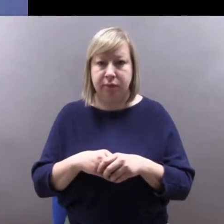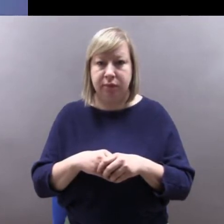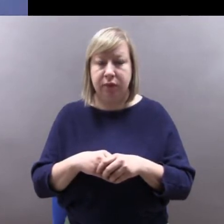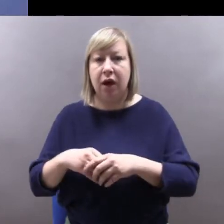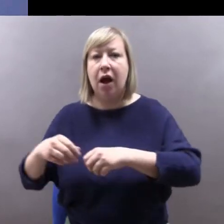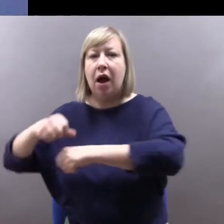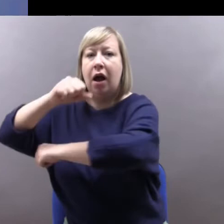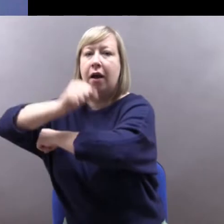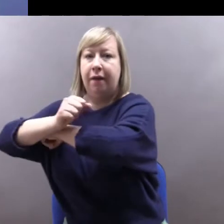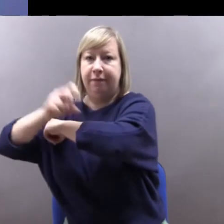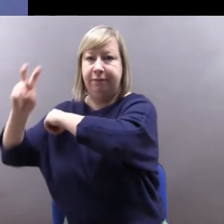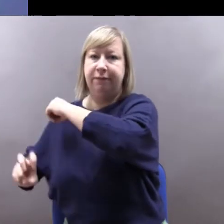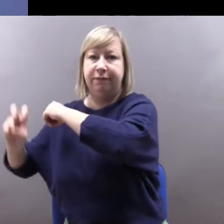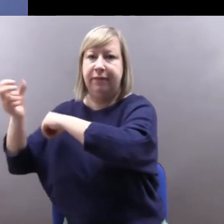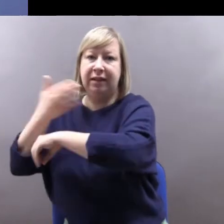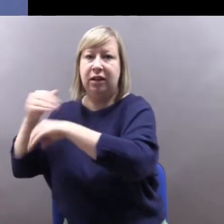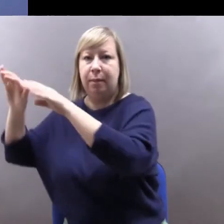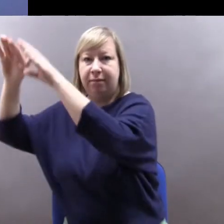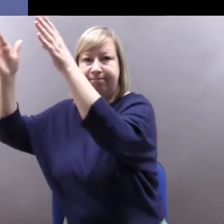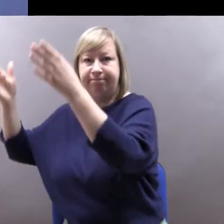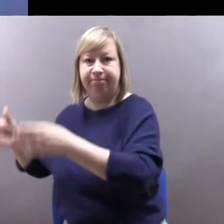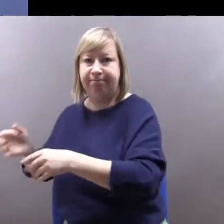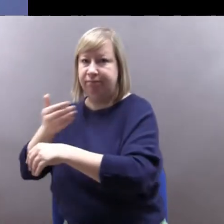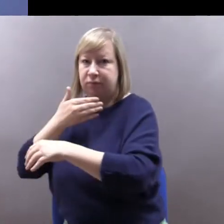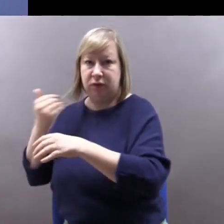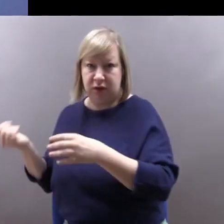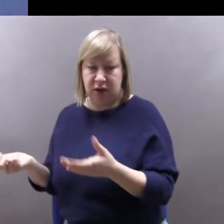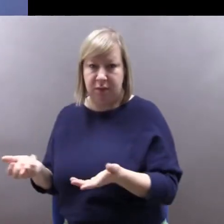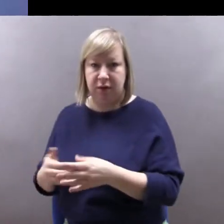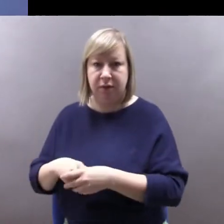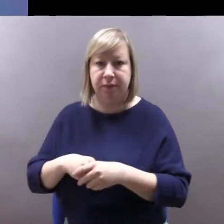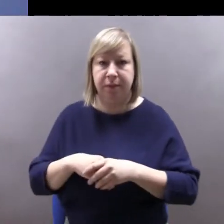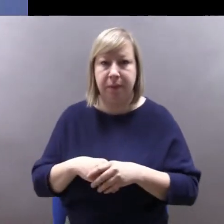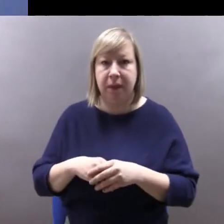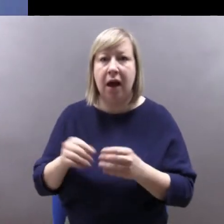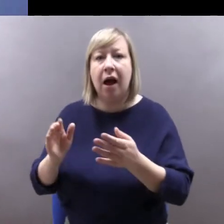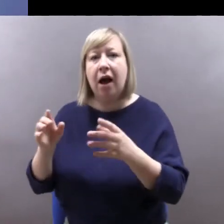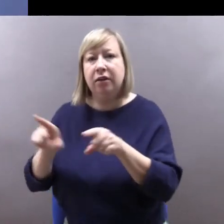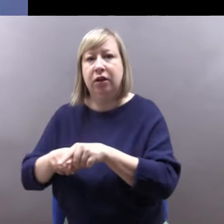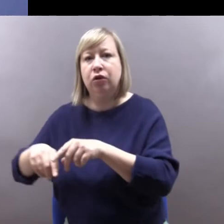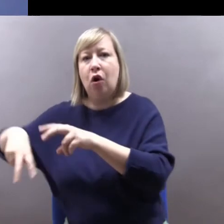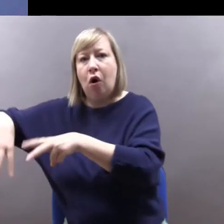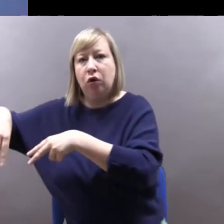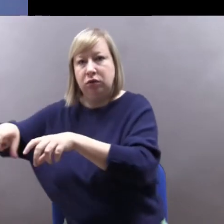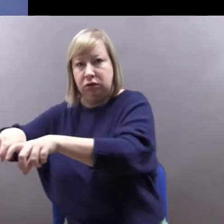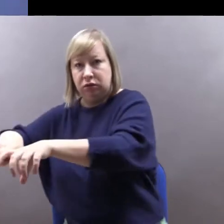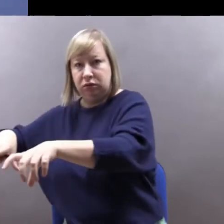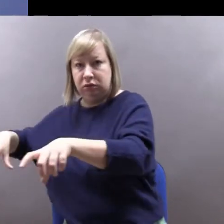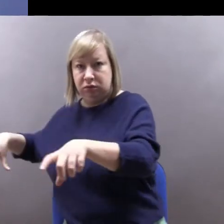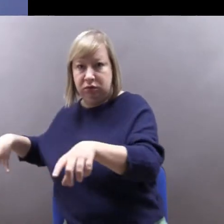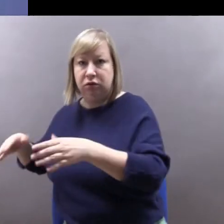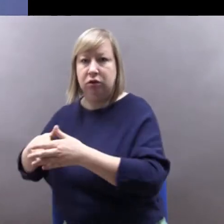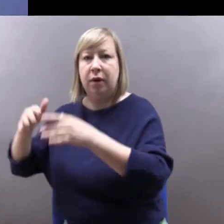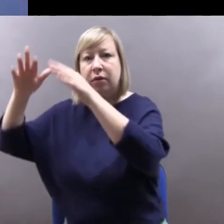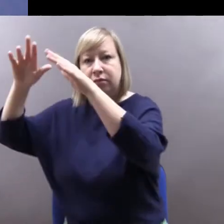specjalnie nie zasłonięte, nie kryte. No i druga sprawa, też są te chodniki, tak, które jak już wcześniej mówiłem, zimą